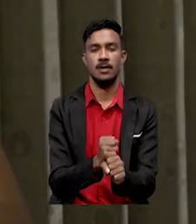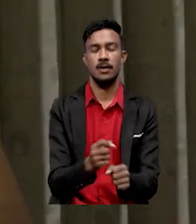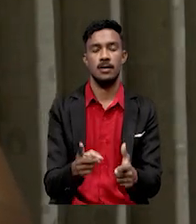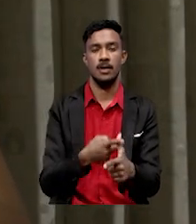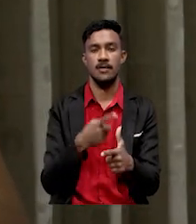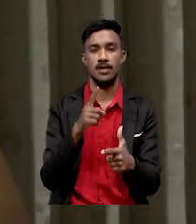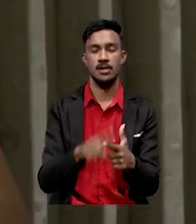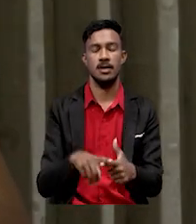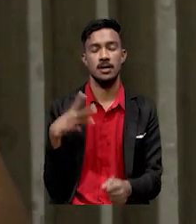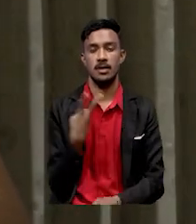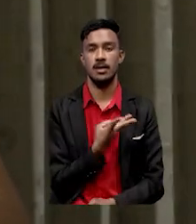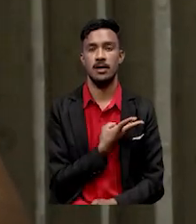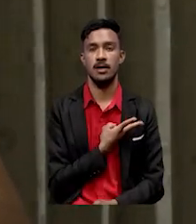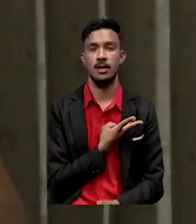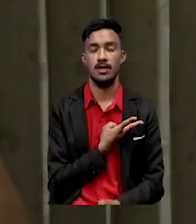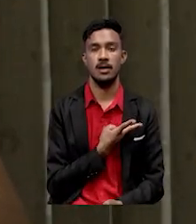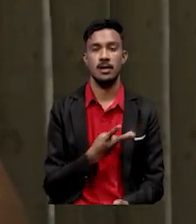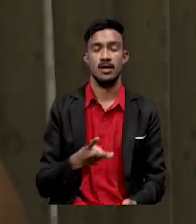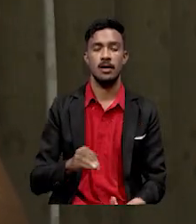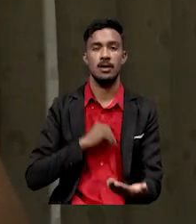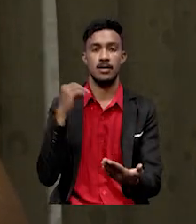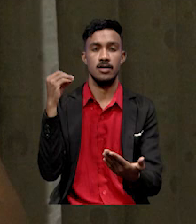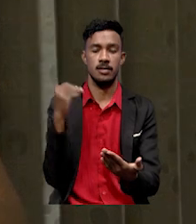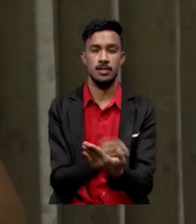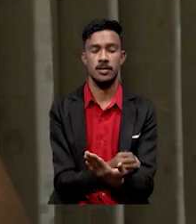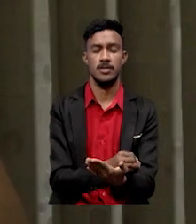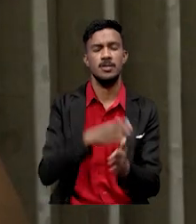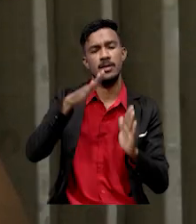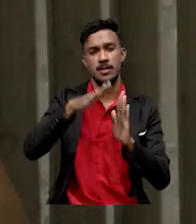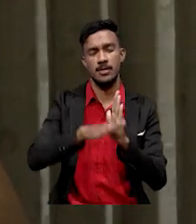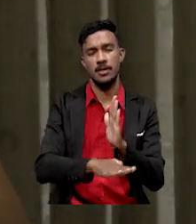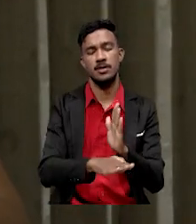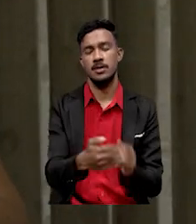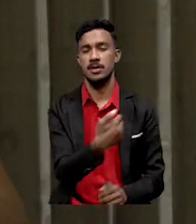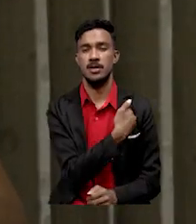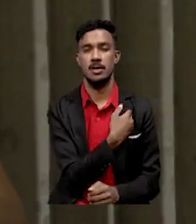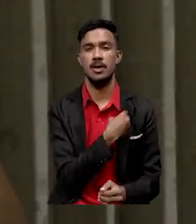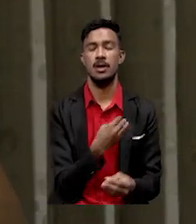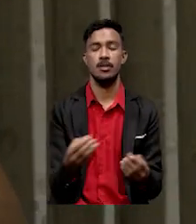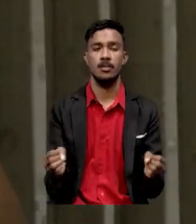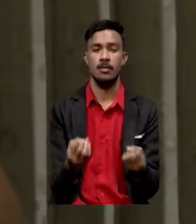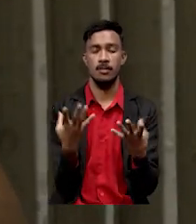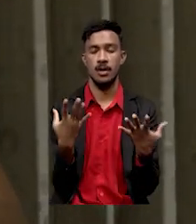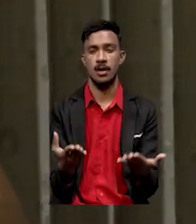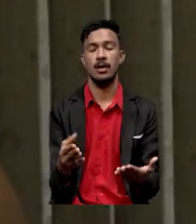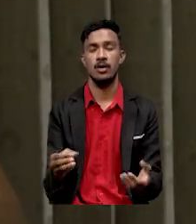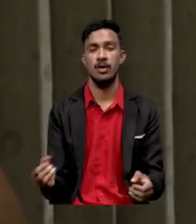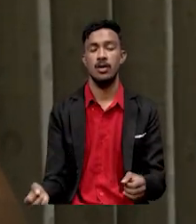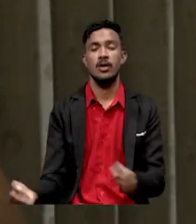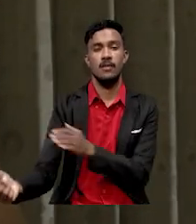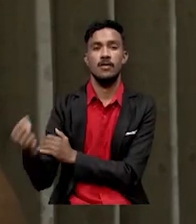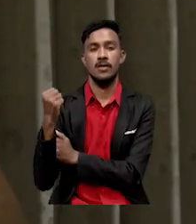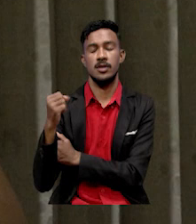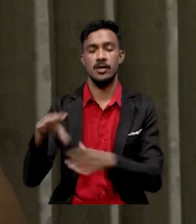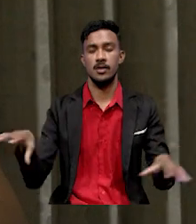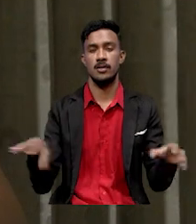ya opportunity emprego yang relaran sih menurut saya lah. Sedang kita tahu pada pos bel absorb itu nih ya force dari terbalu itu